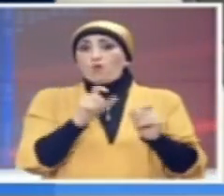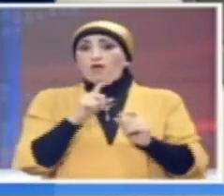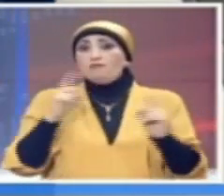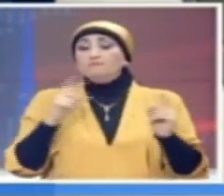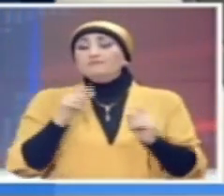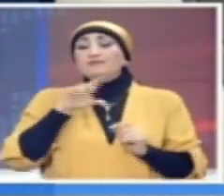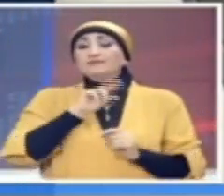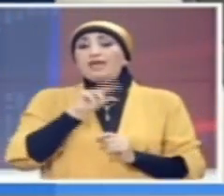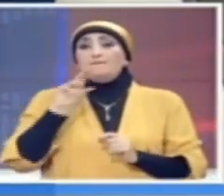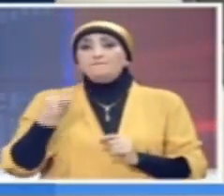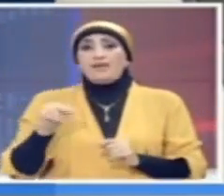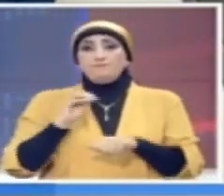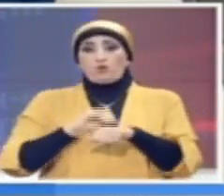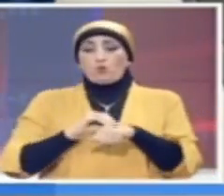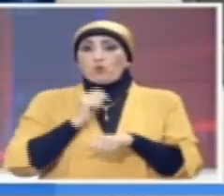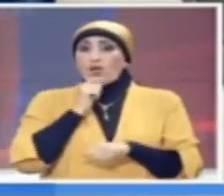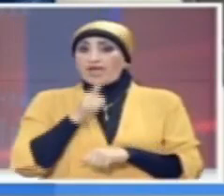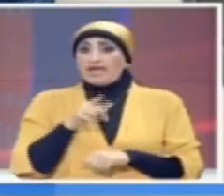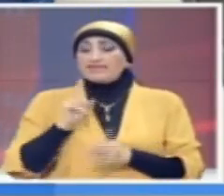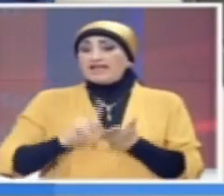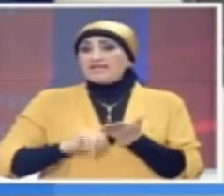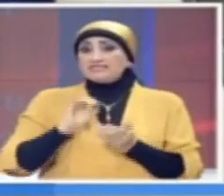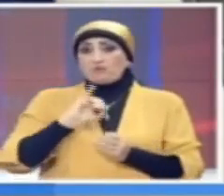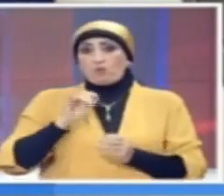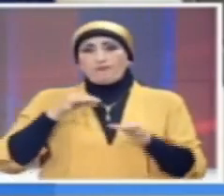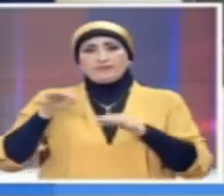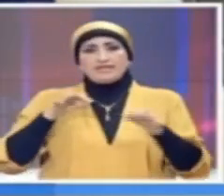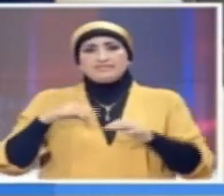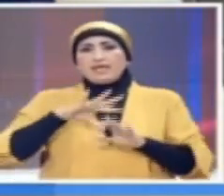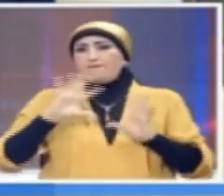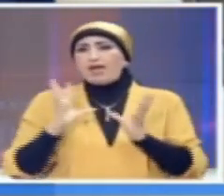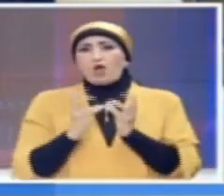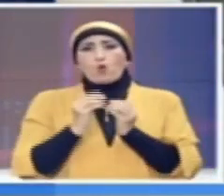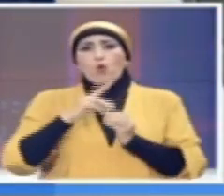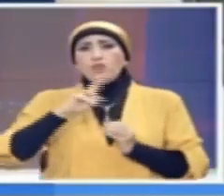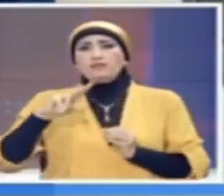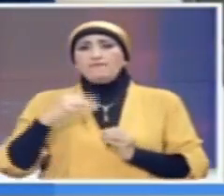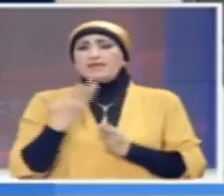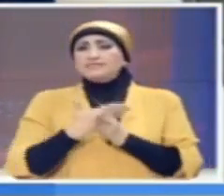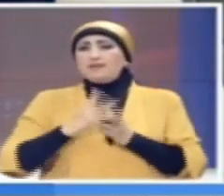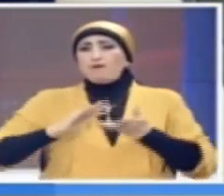جميع المرشحين، كما أكد أهمية التنسيق مع كافة الجهات